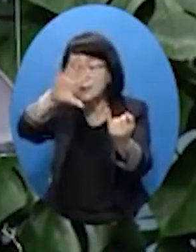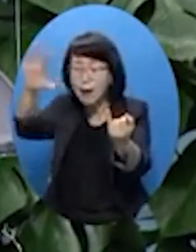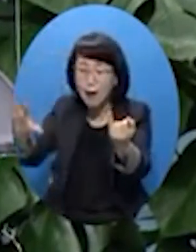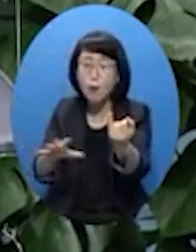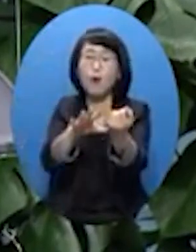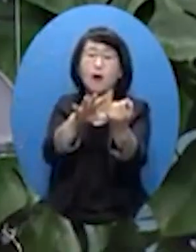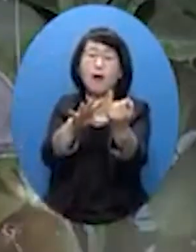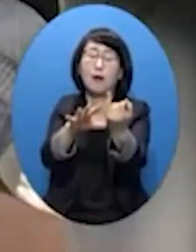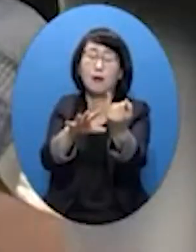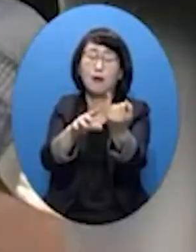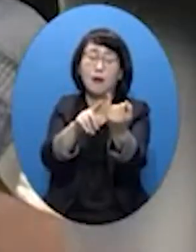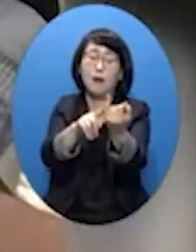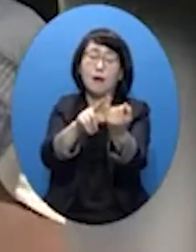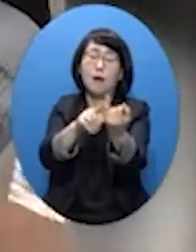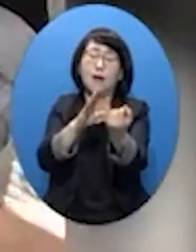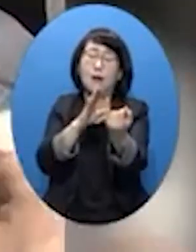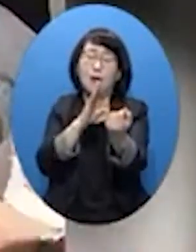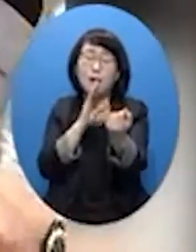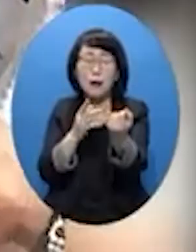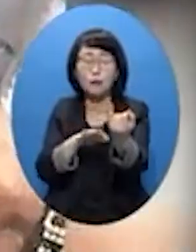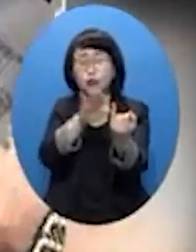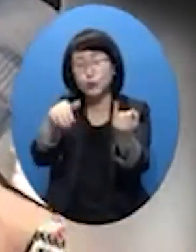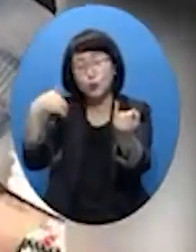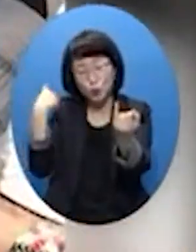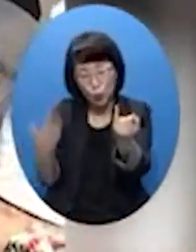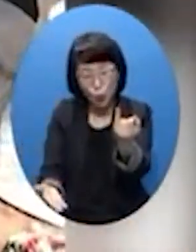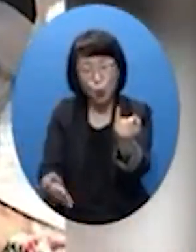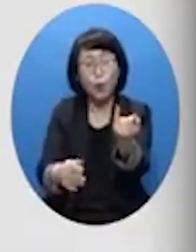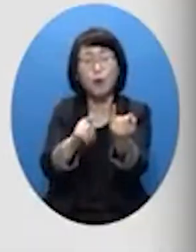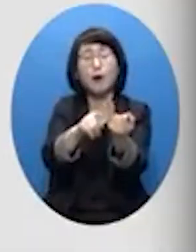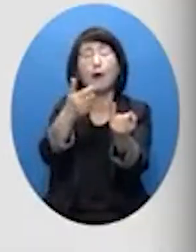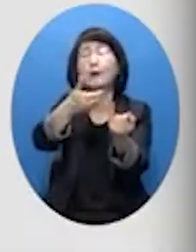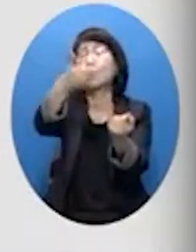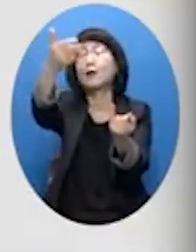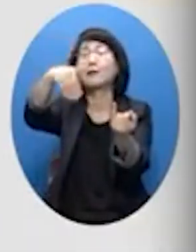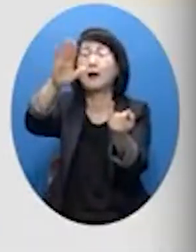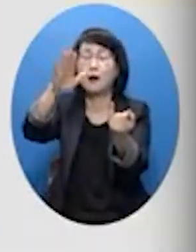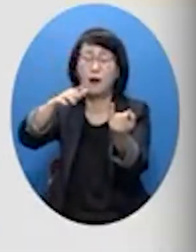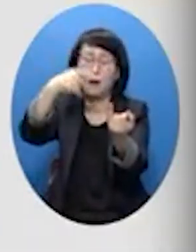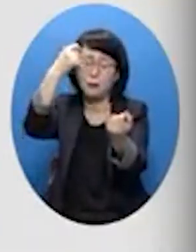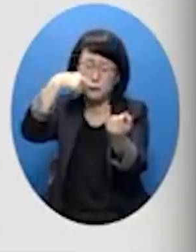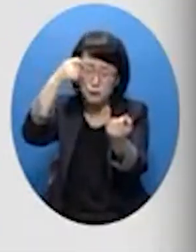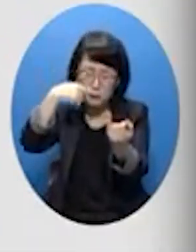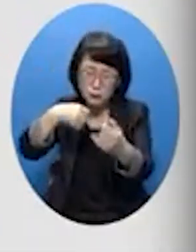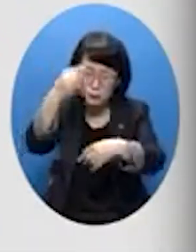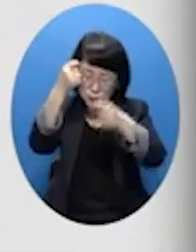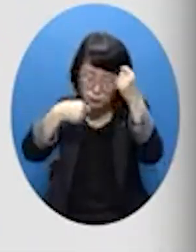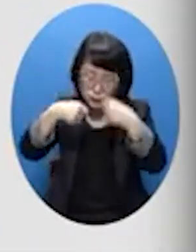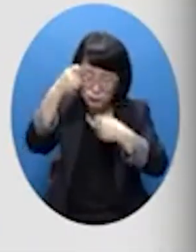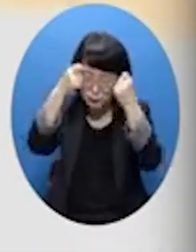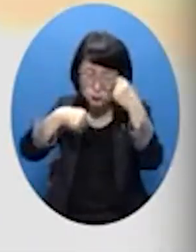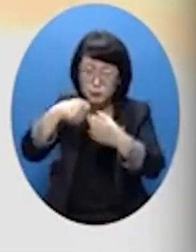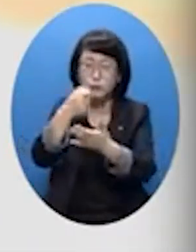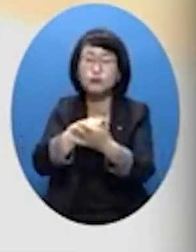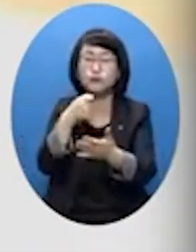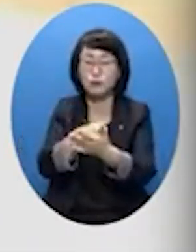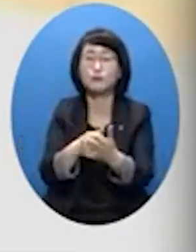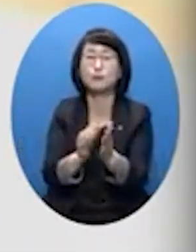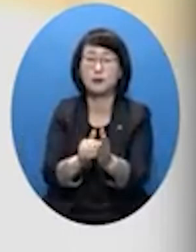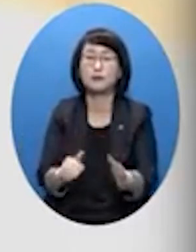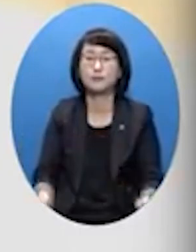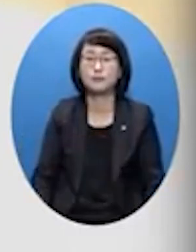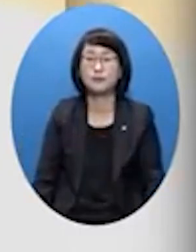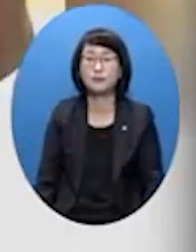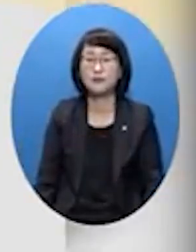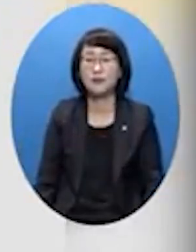이들은 밤에 도와 차 우릴 놓고 그 분의 가셨다 라고 하면서 슬피 저들이 울었습니다